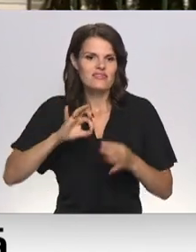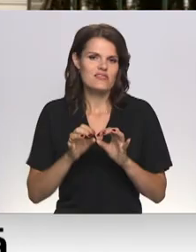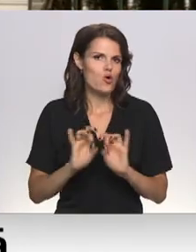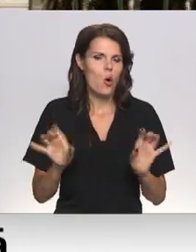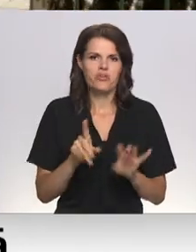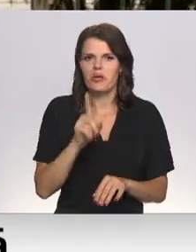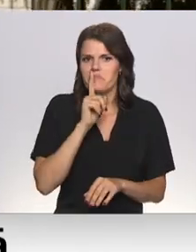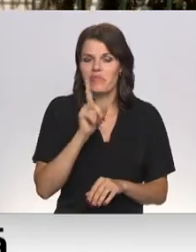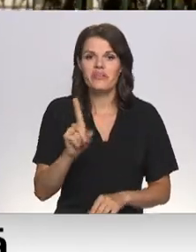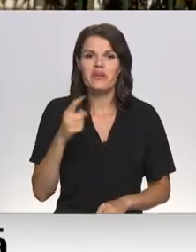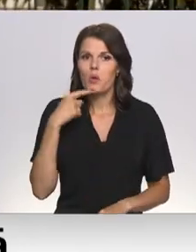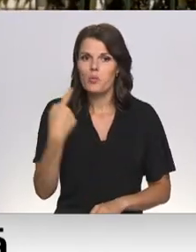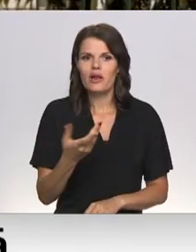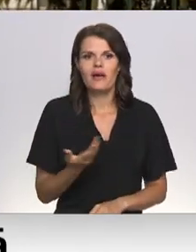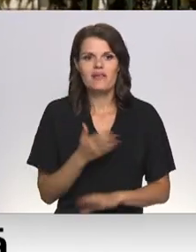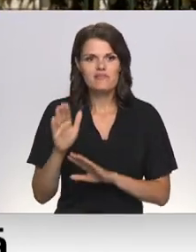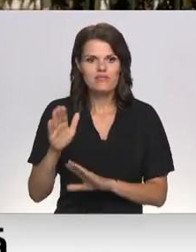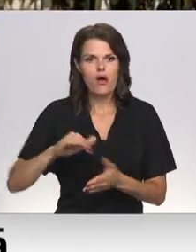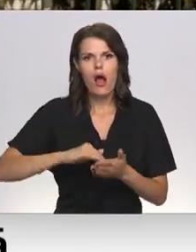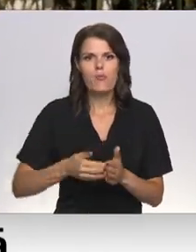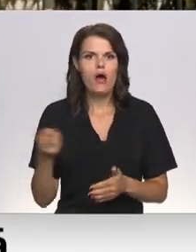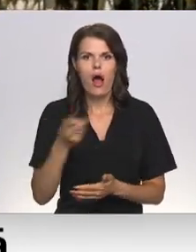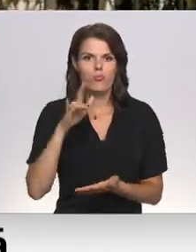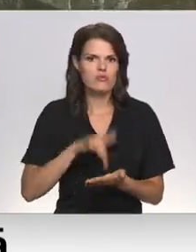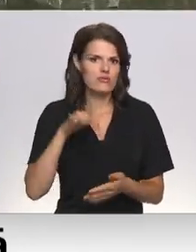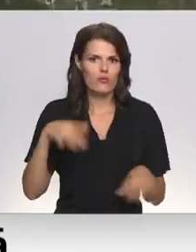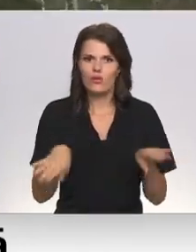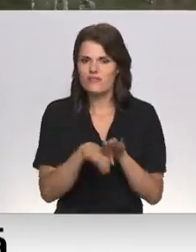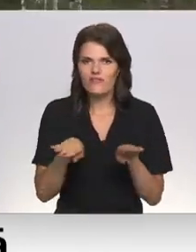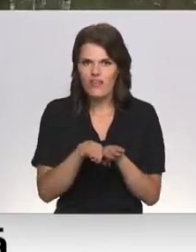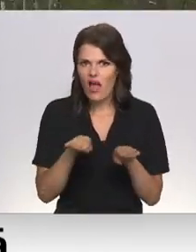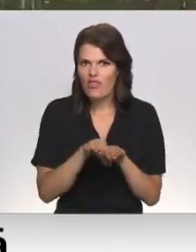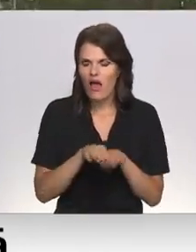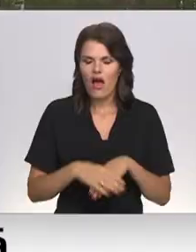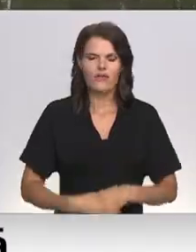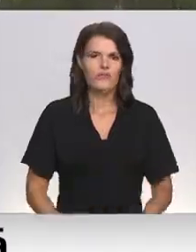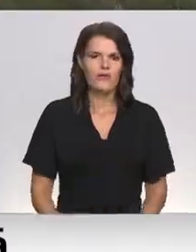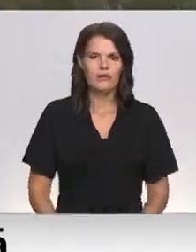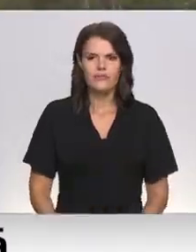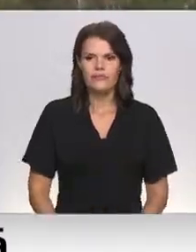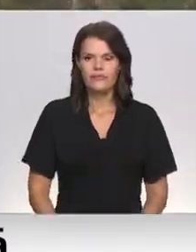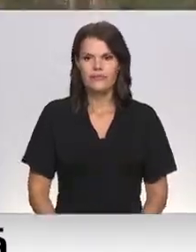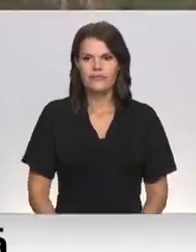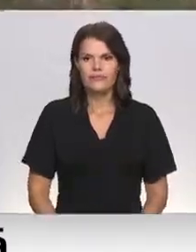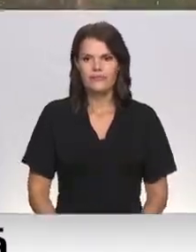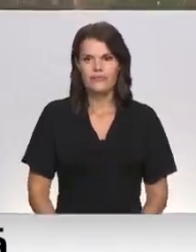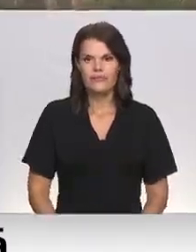nesniedz. Viņa vien norāda, ka dzīvošanas apstākļi abos centros ir vienādi. Sintija Lukjanska, Jevģēnijs Ratkovs, LRT+.